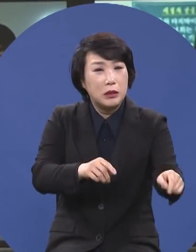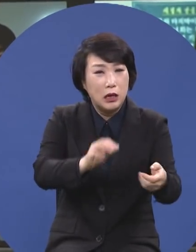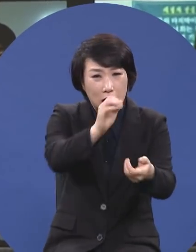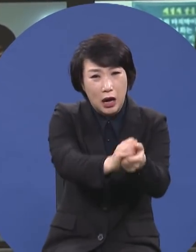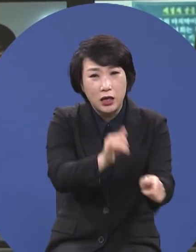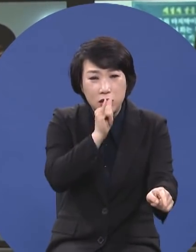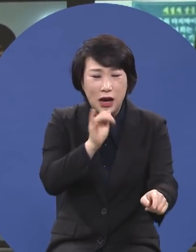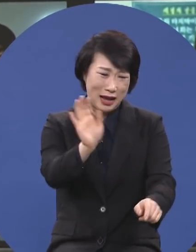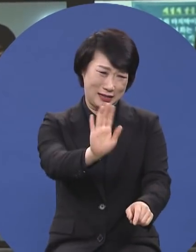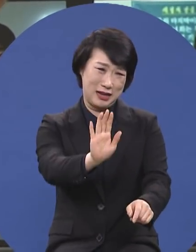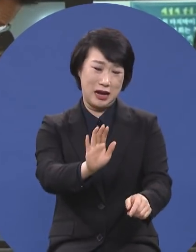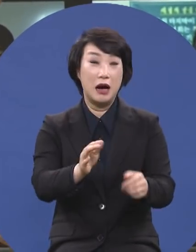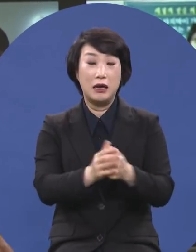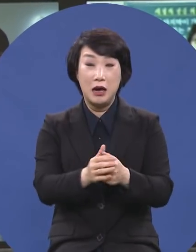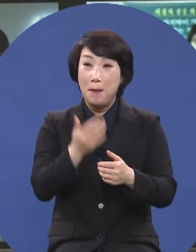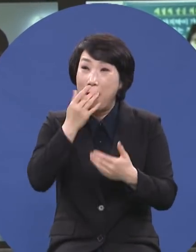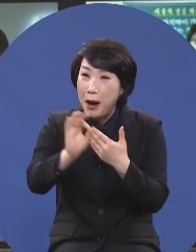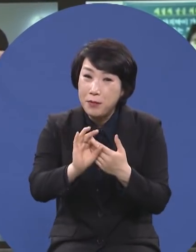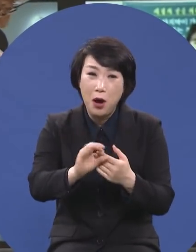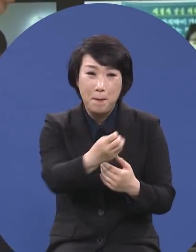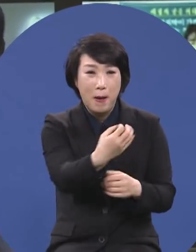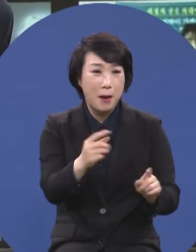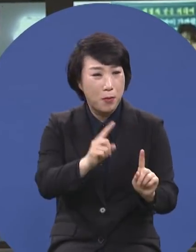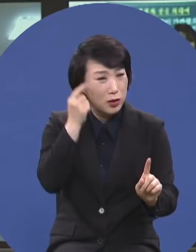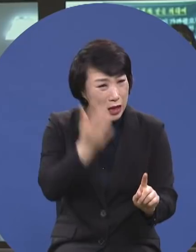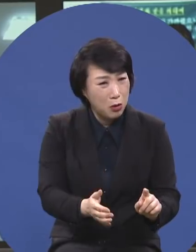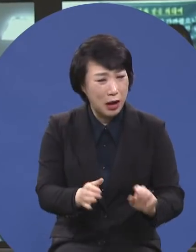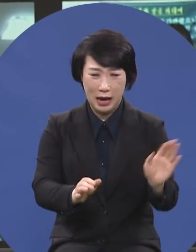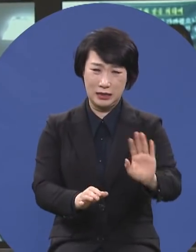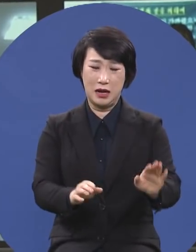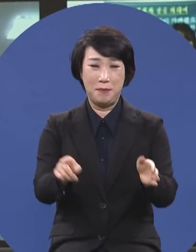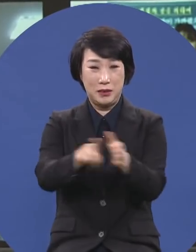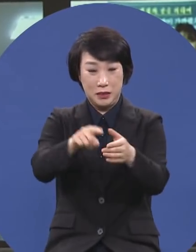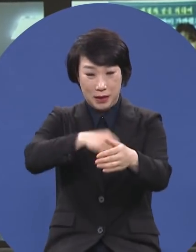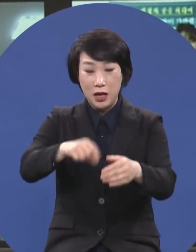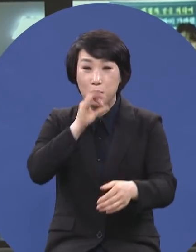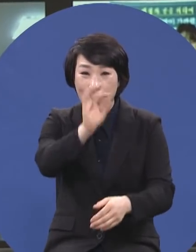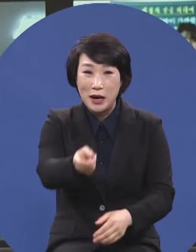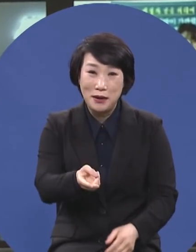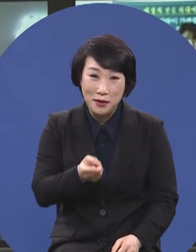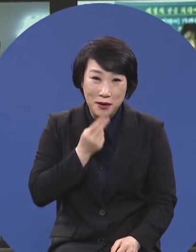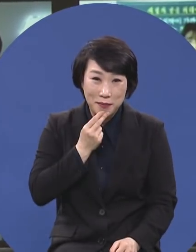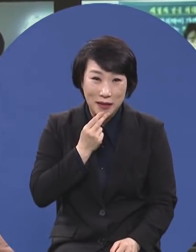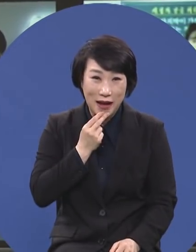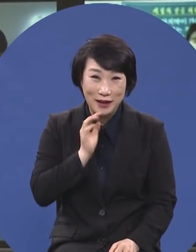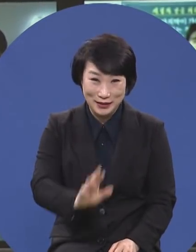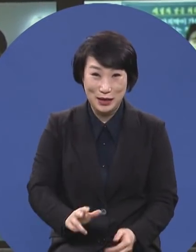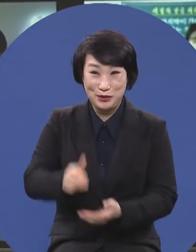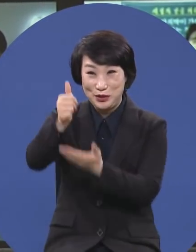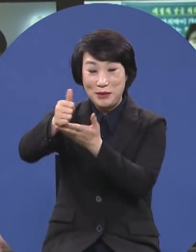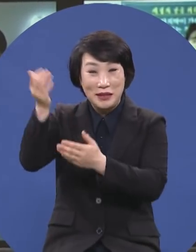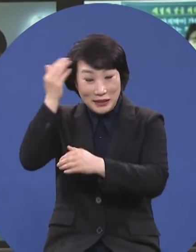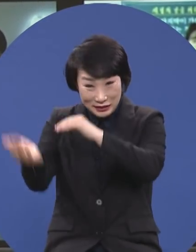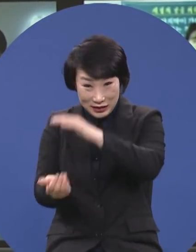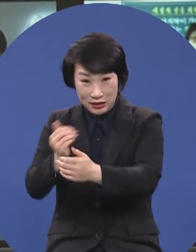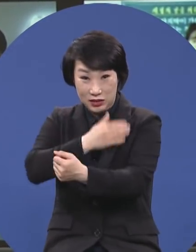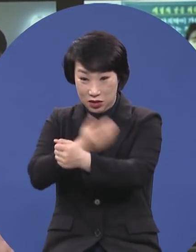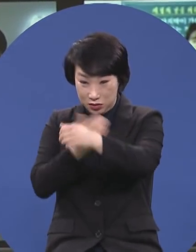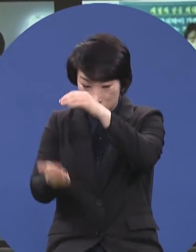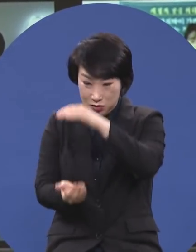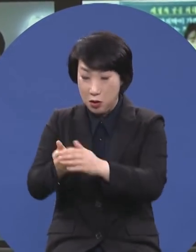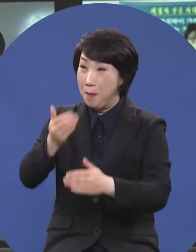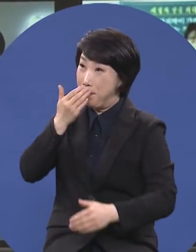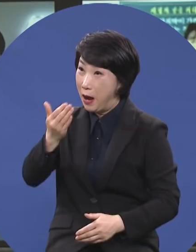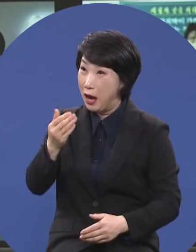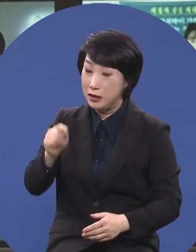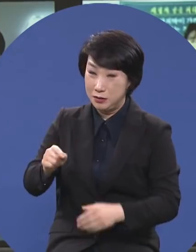무슨 말이냐? 믿음 안에 능치 못함이 없다. 주님이 전지하시고 전능하시고 할 수